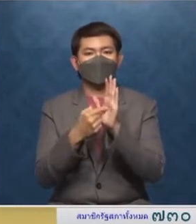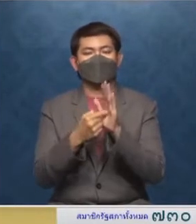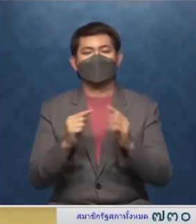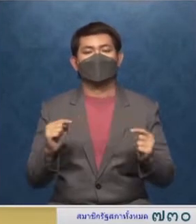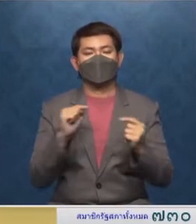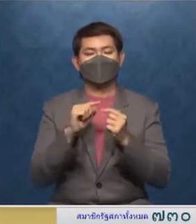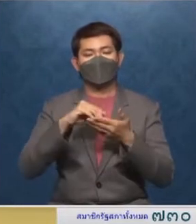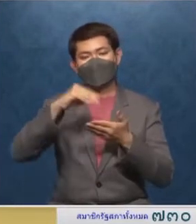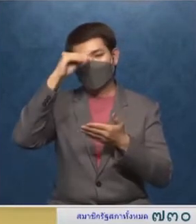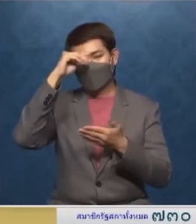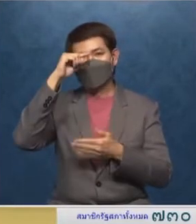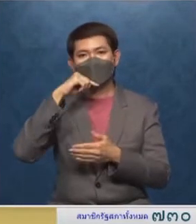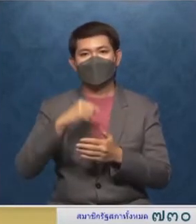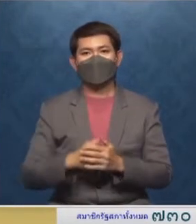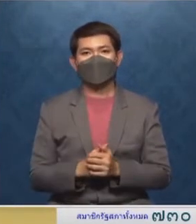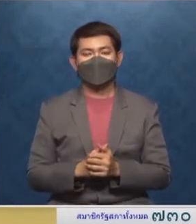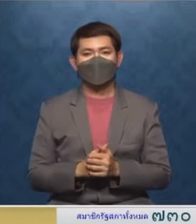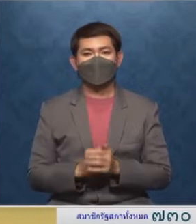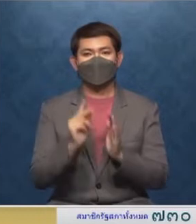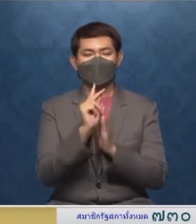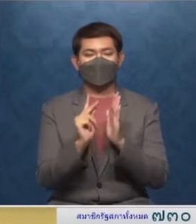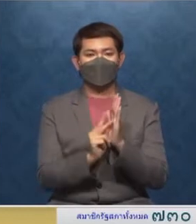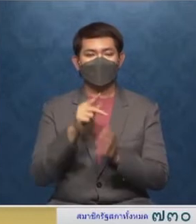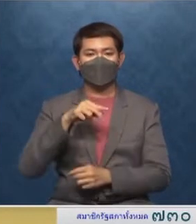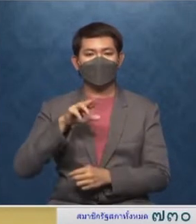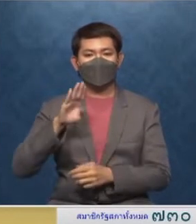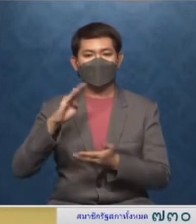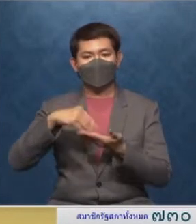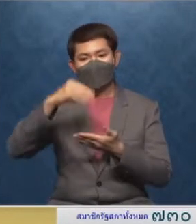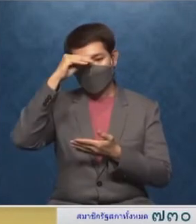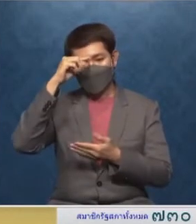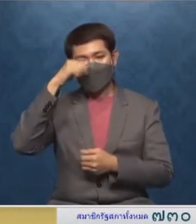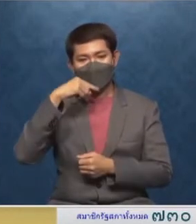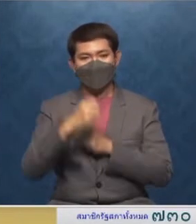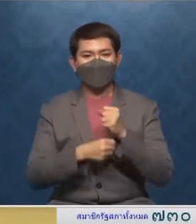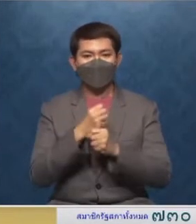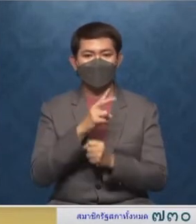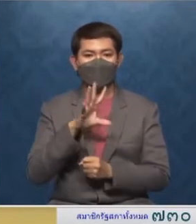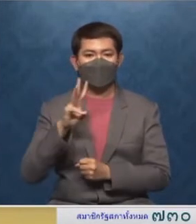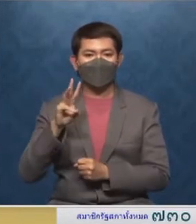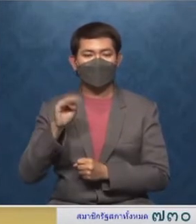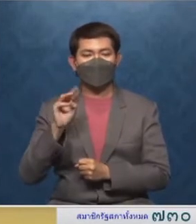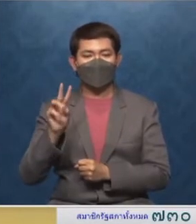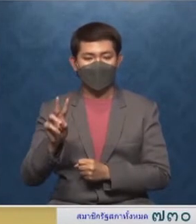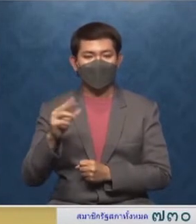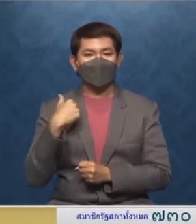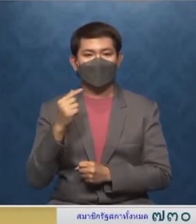าตินะครับร่างพระราชบัญญัติการศึกษาแห่งชาติปี2542เนี่ย